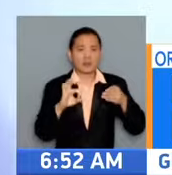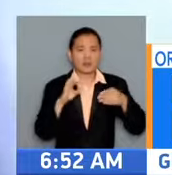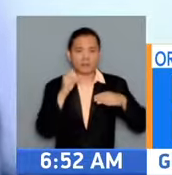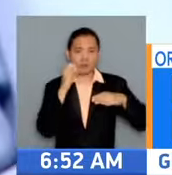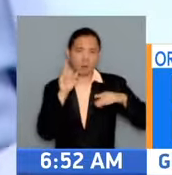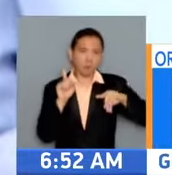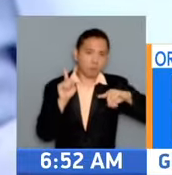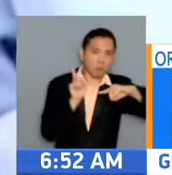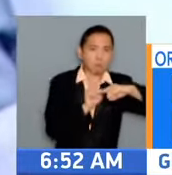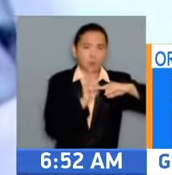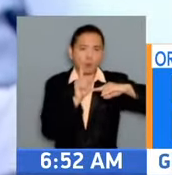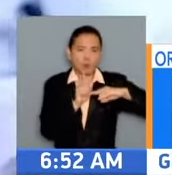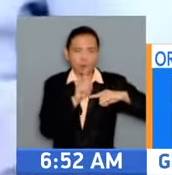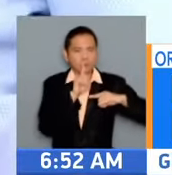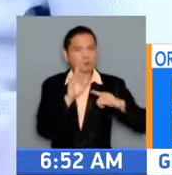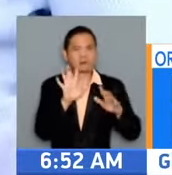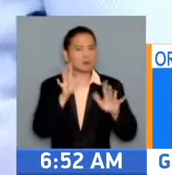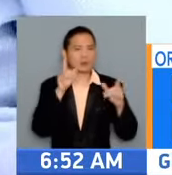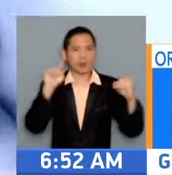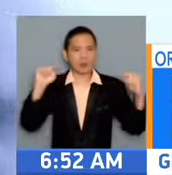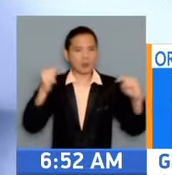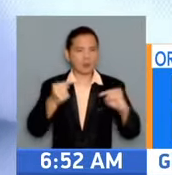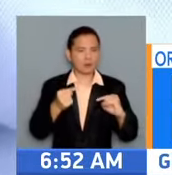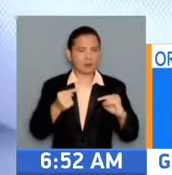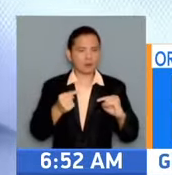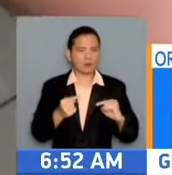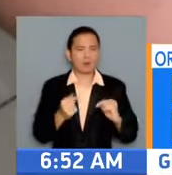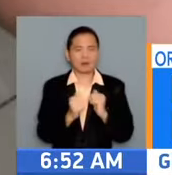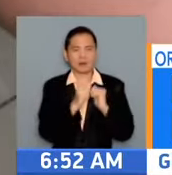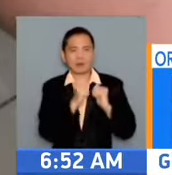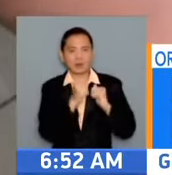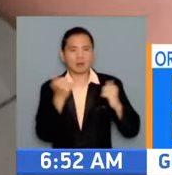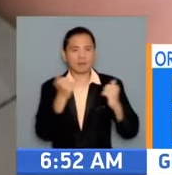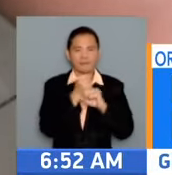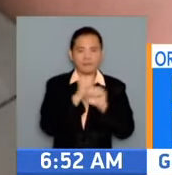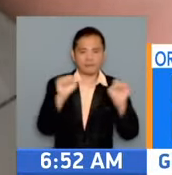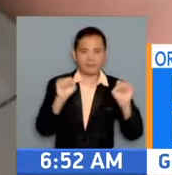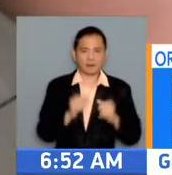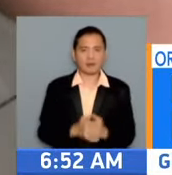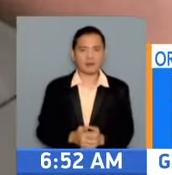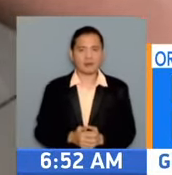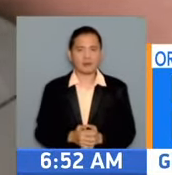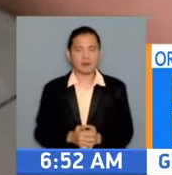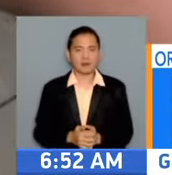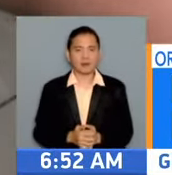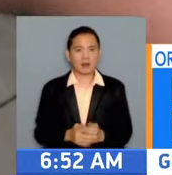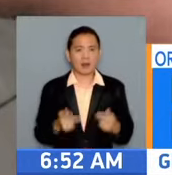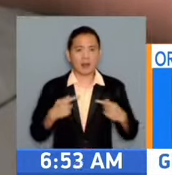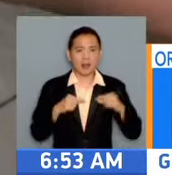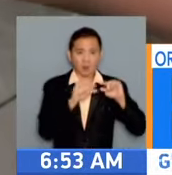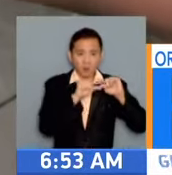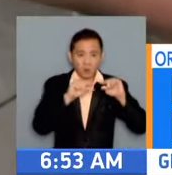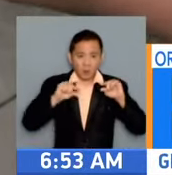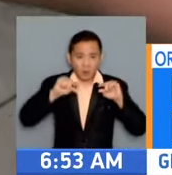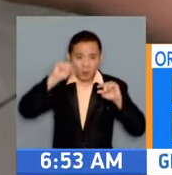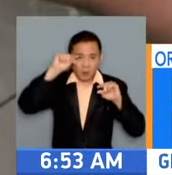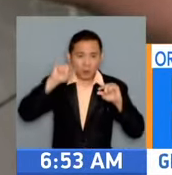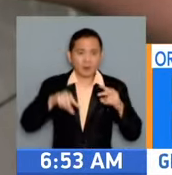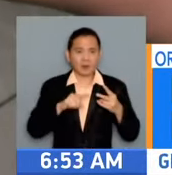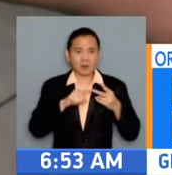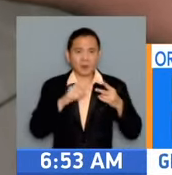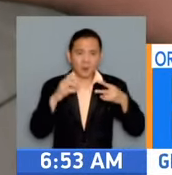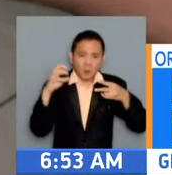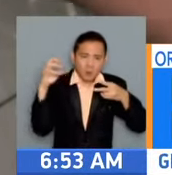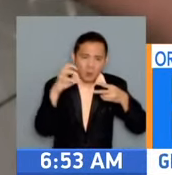sila masaktan o hindi mabukulan yung mga bata. Pero marami pong mabibili nito sa merkado. Iba't ibang klaseng